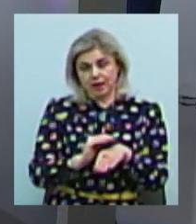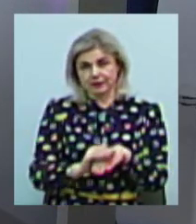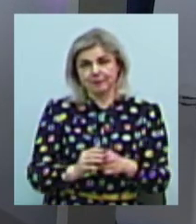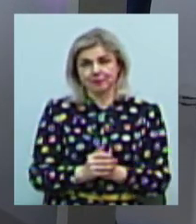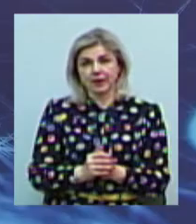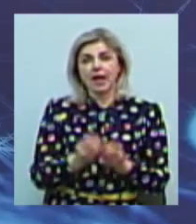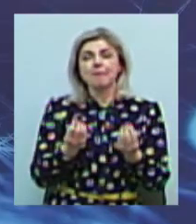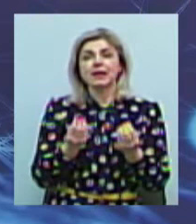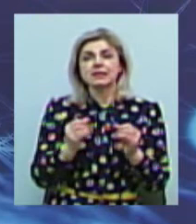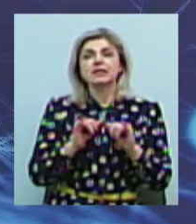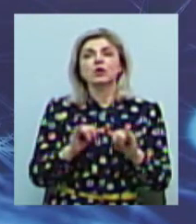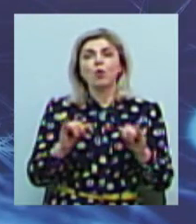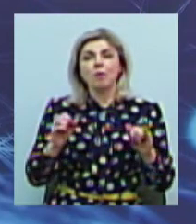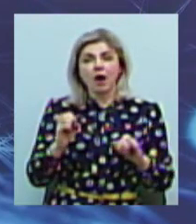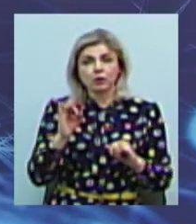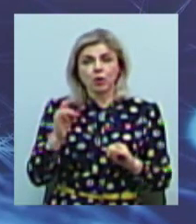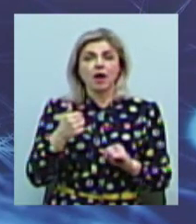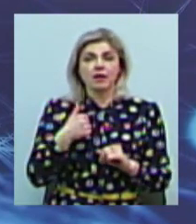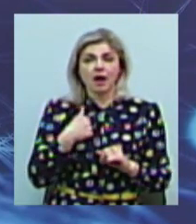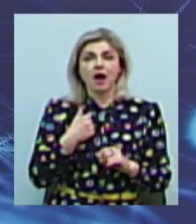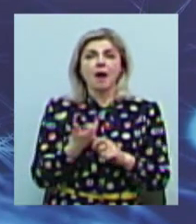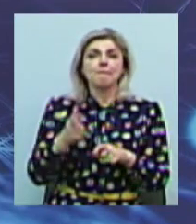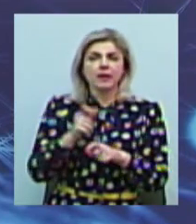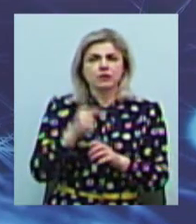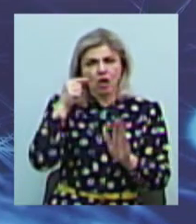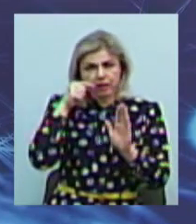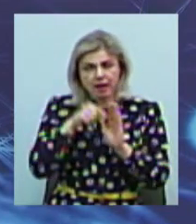«Бізнес-інкубаторі» я якраз більш глибоко